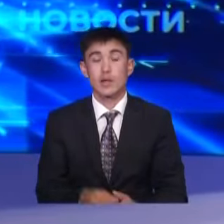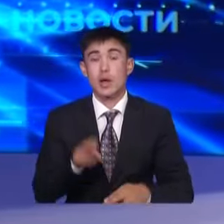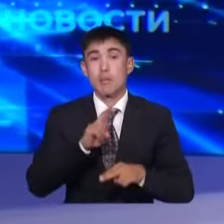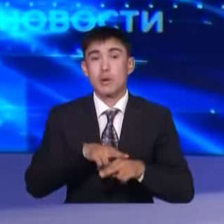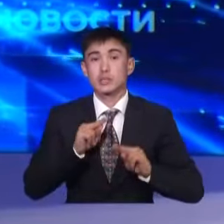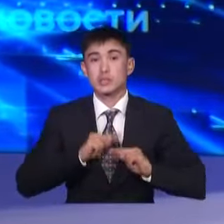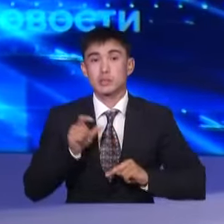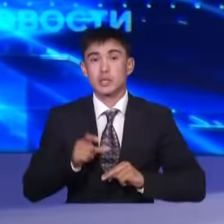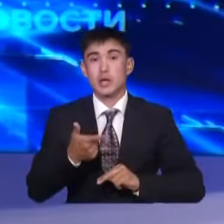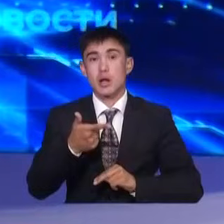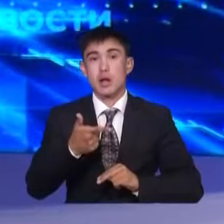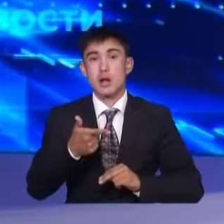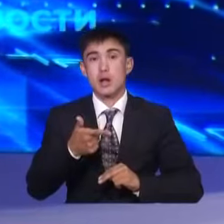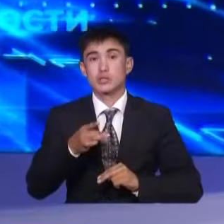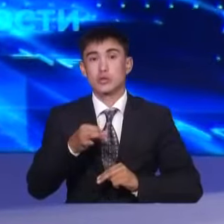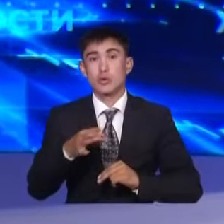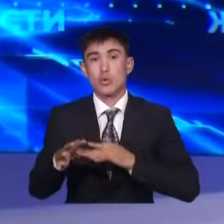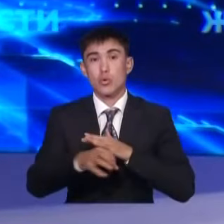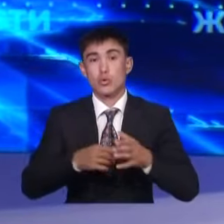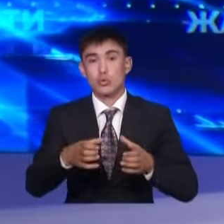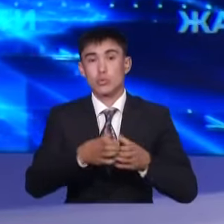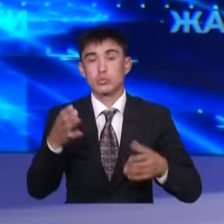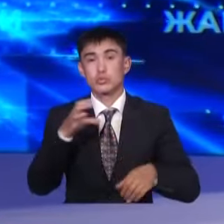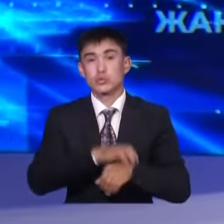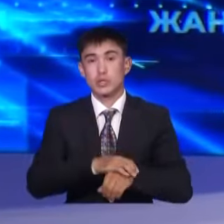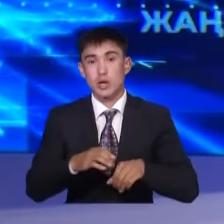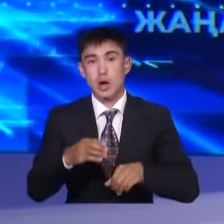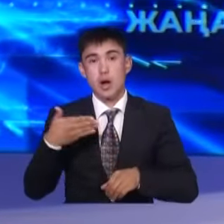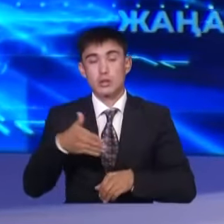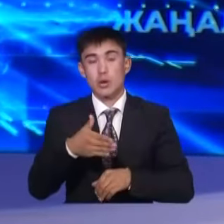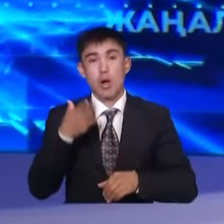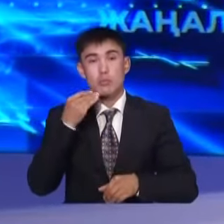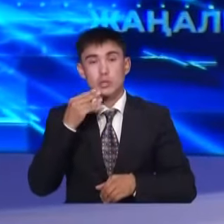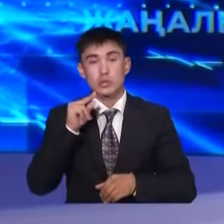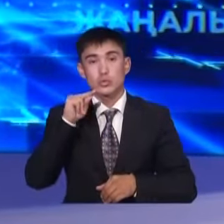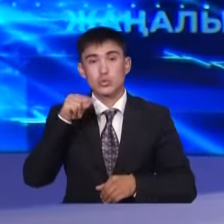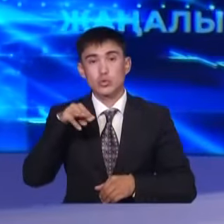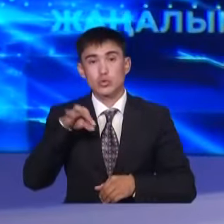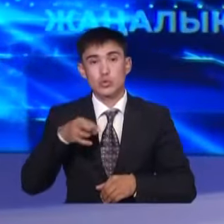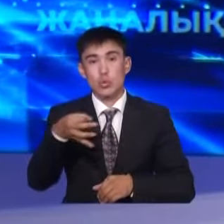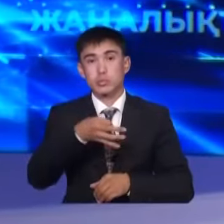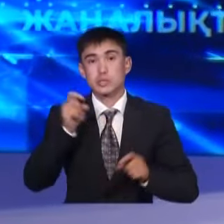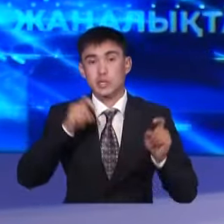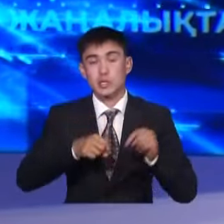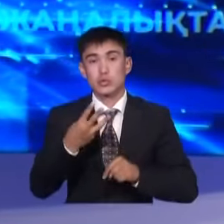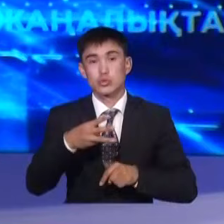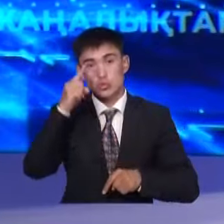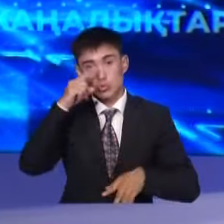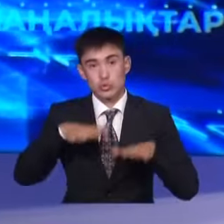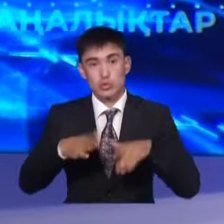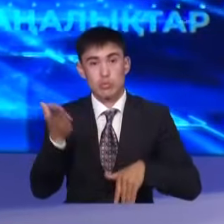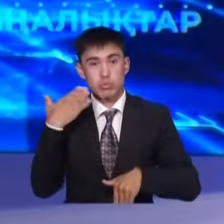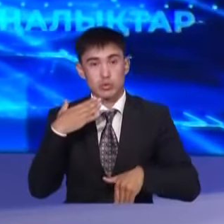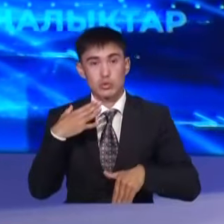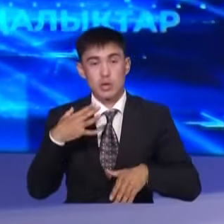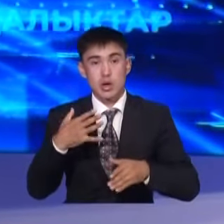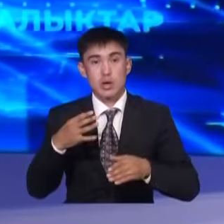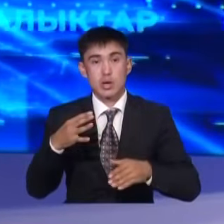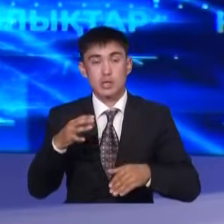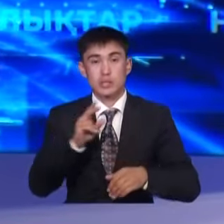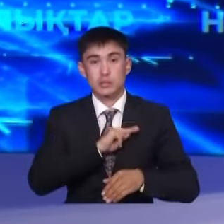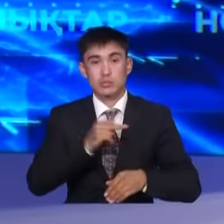Полиция қызметкерлері гастролер ұрылар тобын ұстады. Атырау, Алматы және Түркістан облыстарынан келген 3 күдікті бұрын мүліктік қылмыс